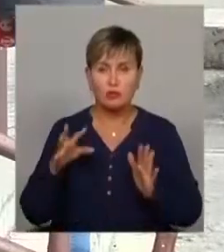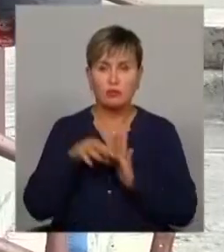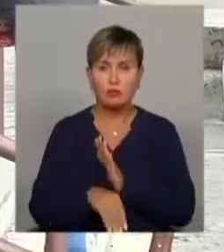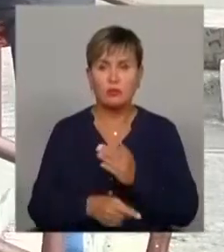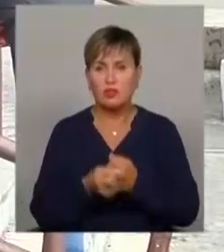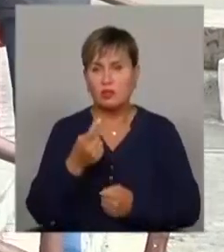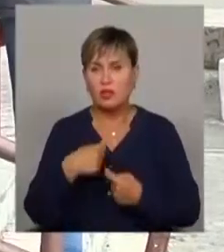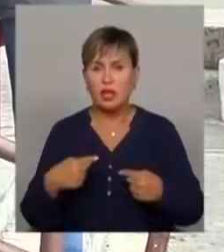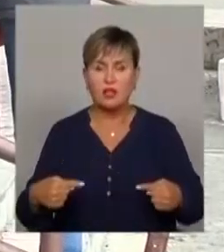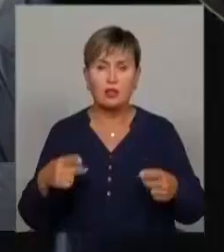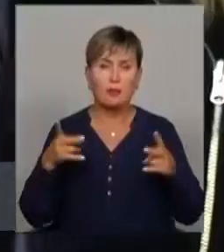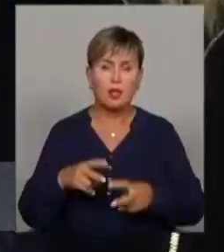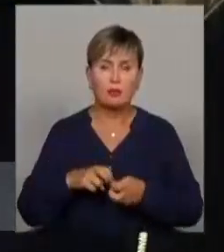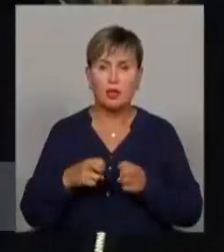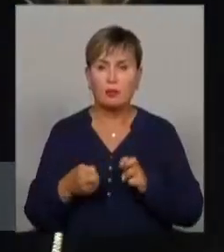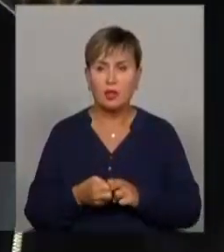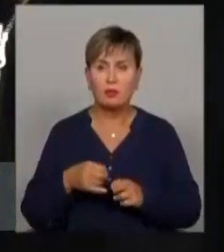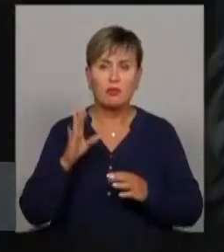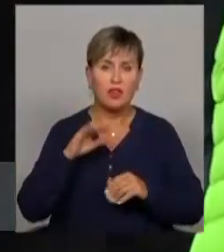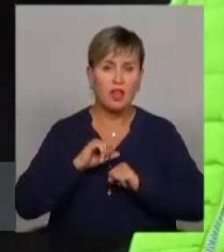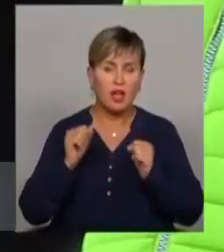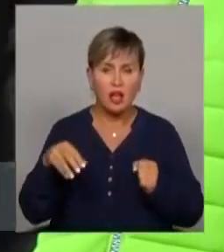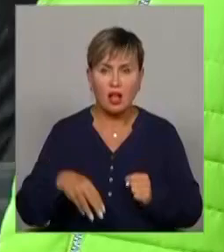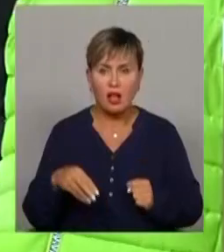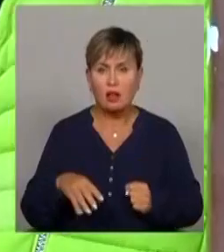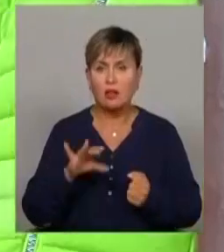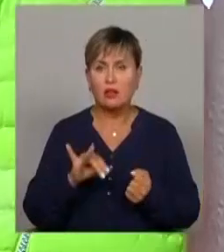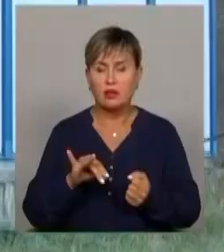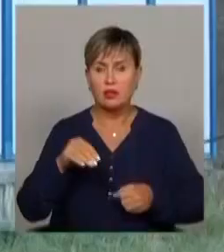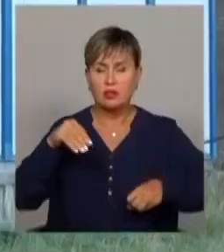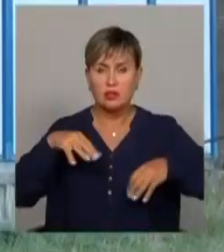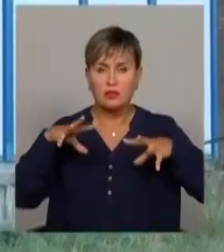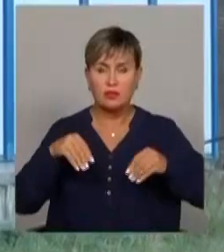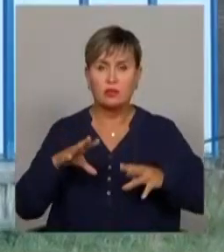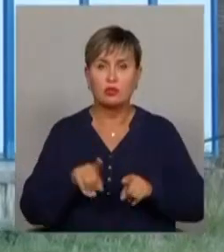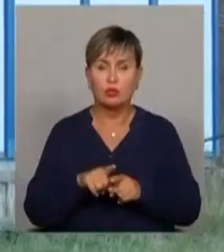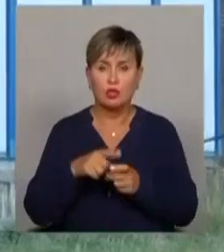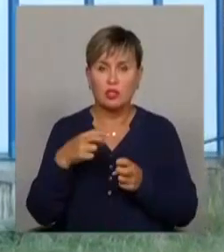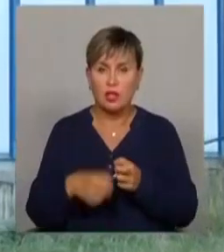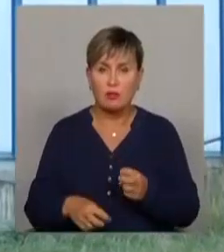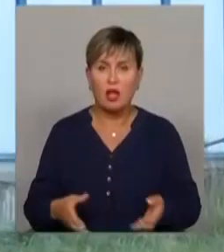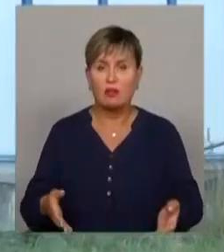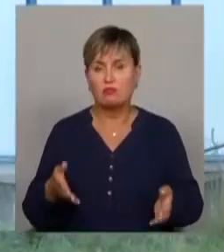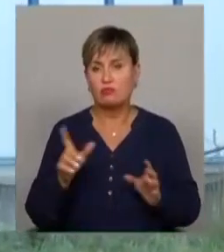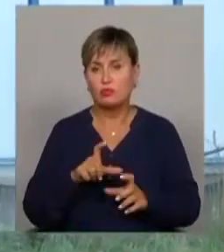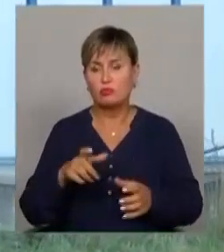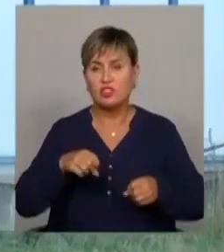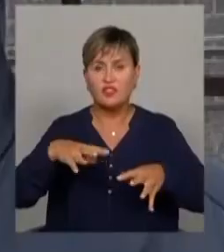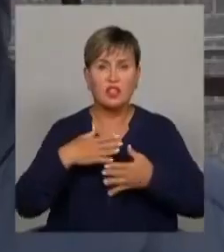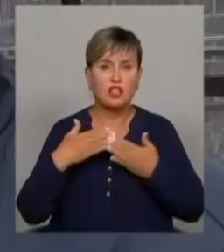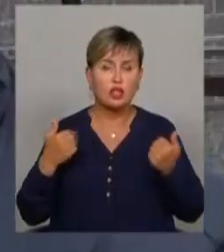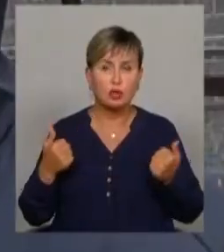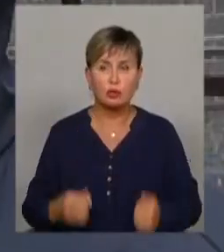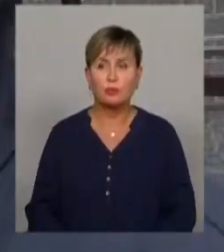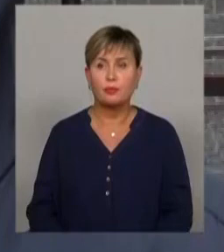столкнулись с коммунальными бедами. Из крана течет холодная вода, а трансформатор периодически выходит из строя, оставляя жильцов без света.